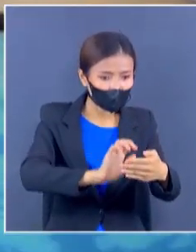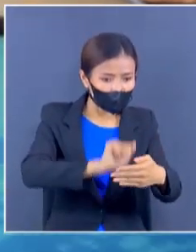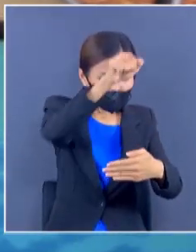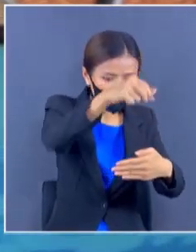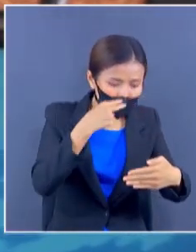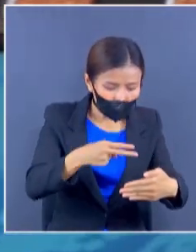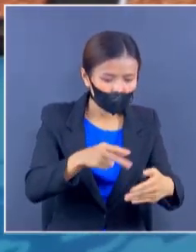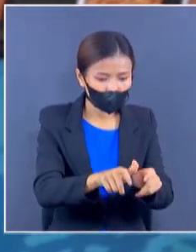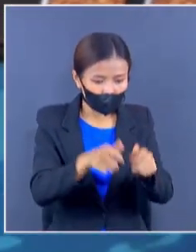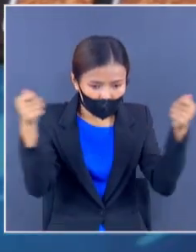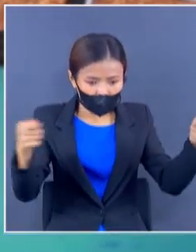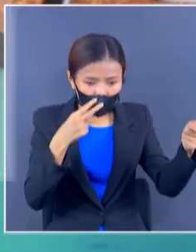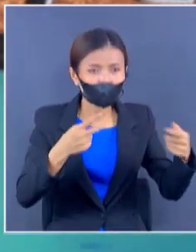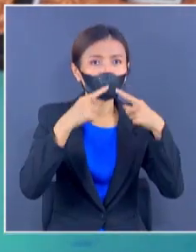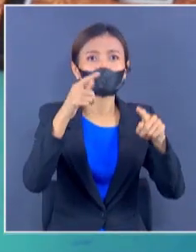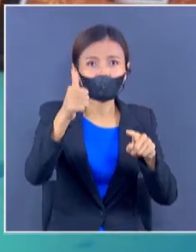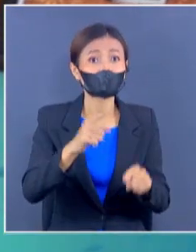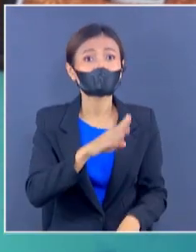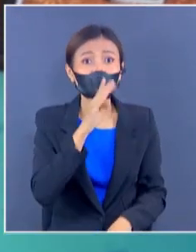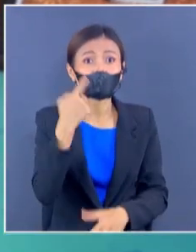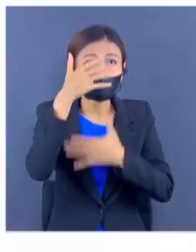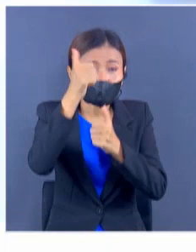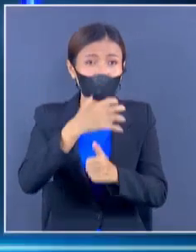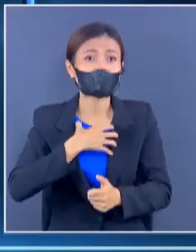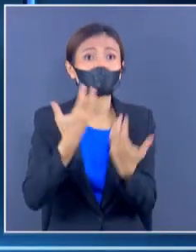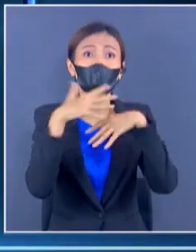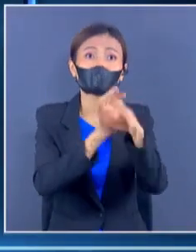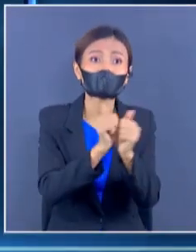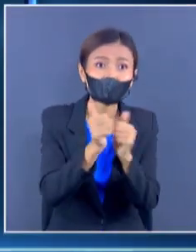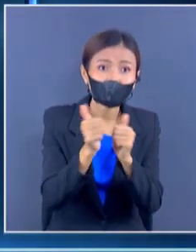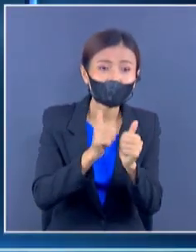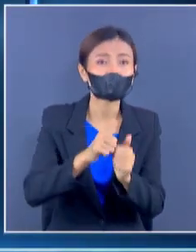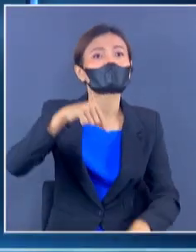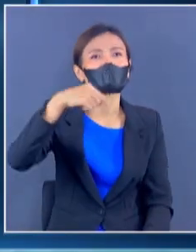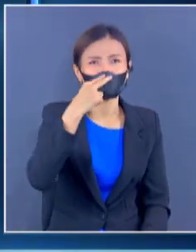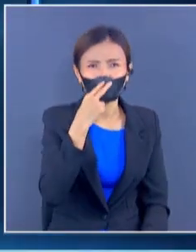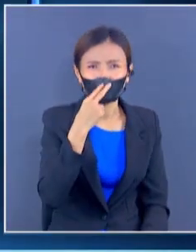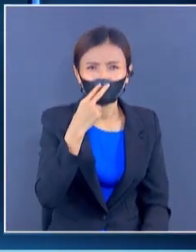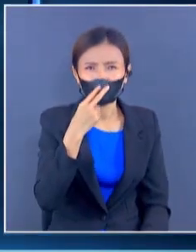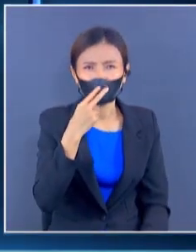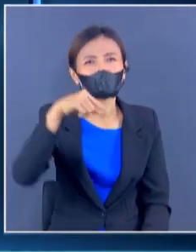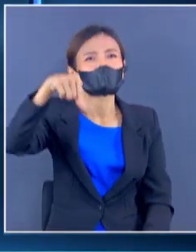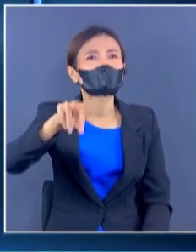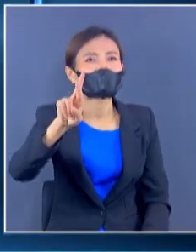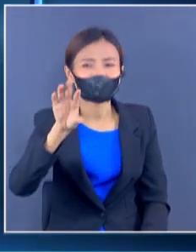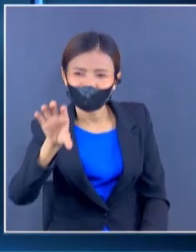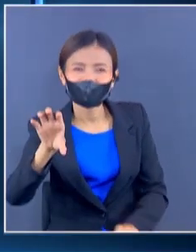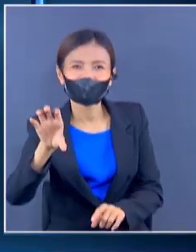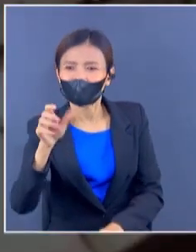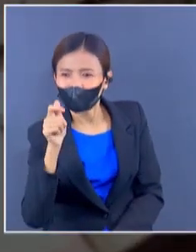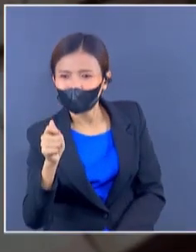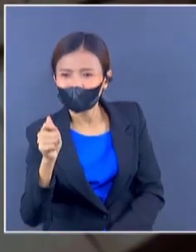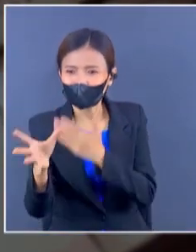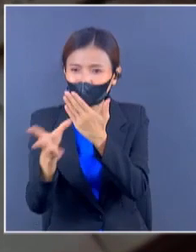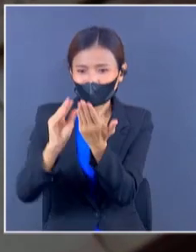กกับแคมเปญอาบาโลนถอดรหัสละ5ล้านก็สามารถร่วมสนุกได้เลยนะคะเพียงสแกน QR code ที่ขึ้นอยู่ที่หน้าจอลงทะเบียนได้